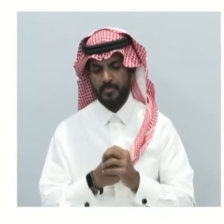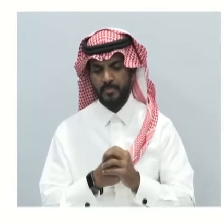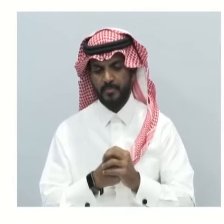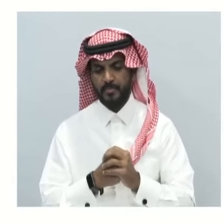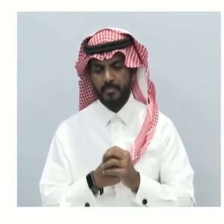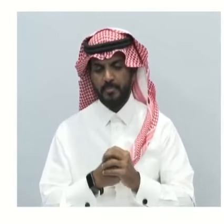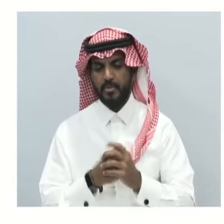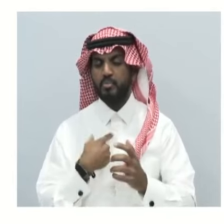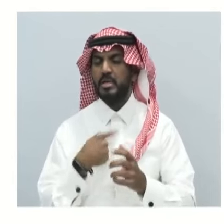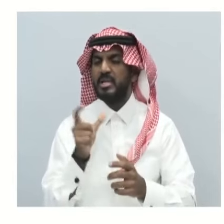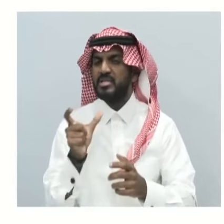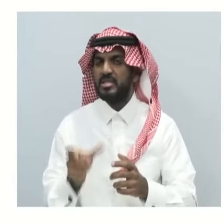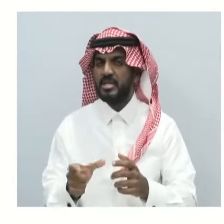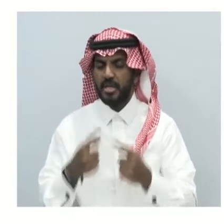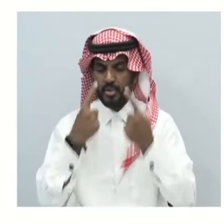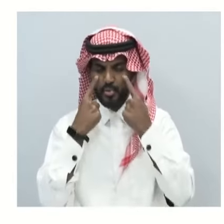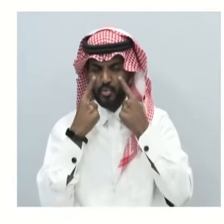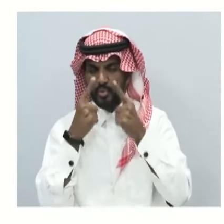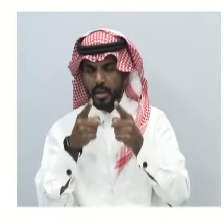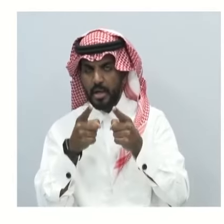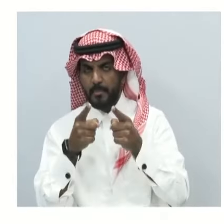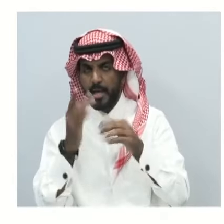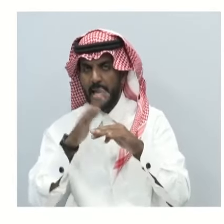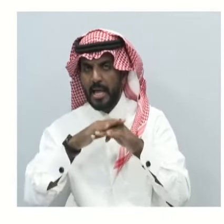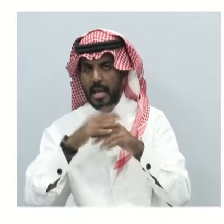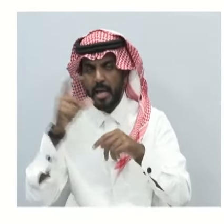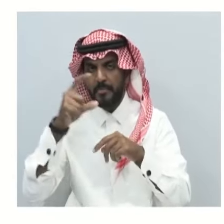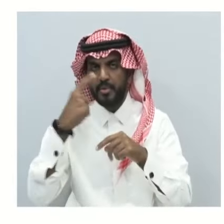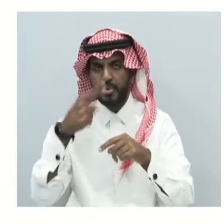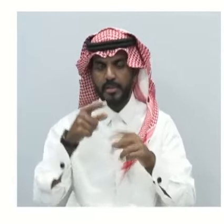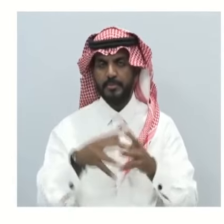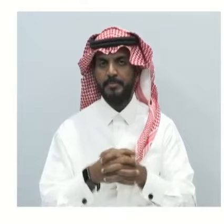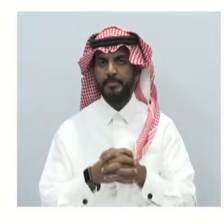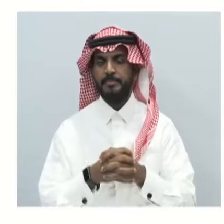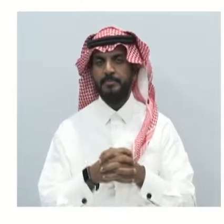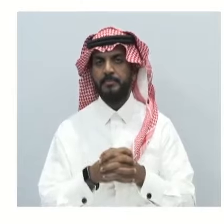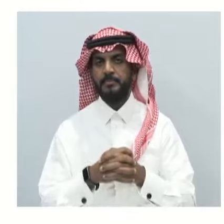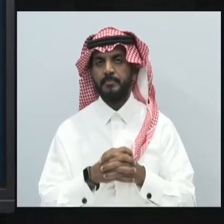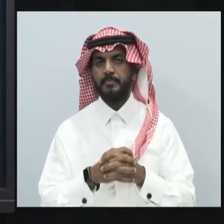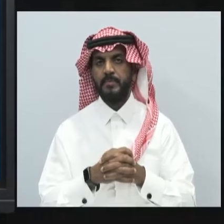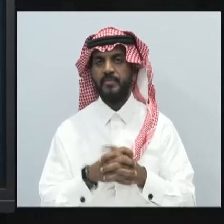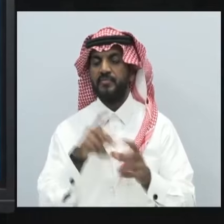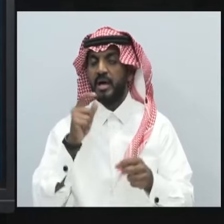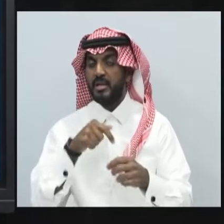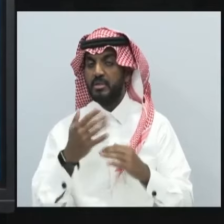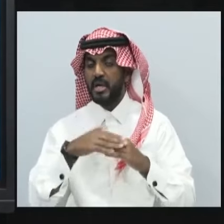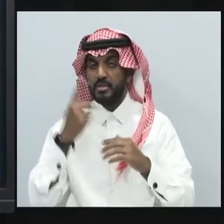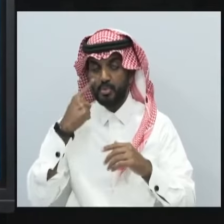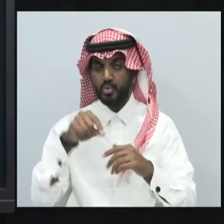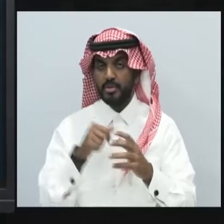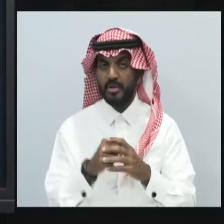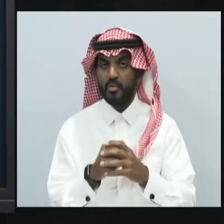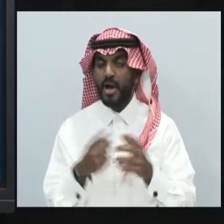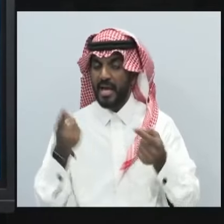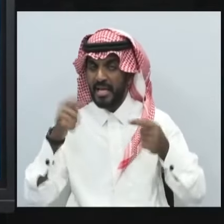ماذا يمكن لشخص على القمر ان يشاهد ماذا يمكن للشخص الموجود على القمر اثناء